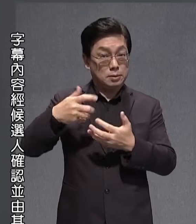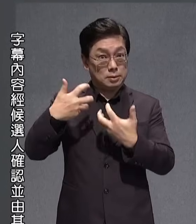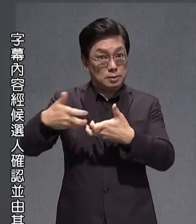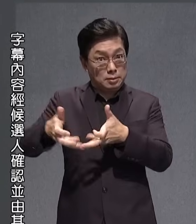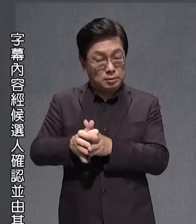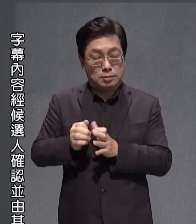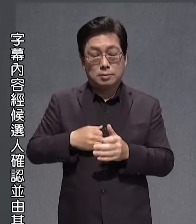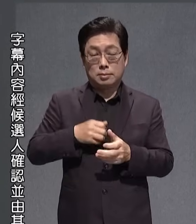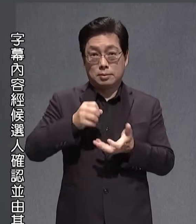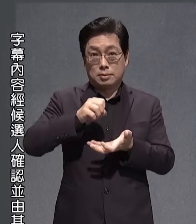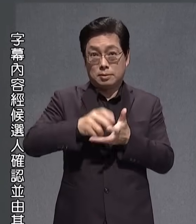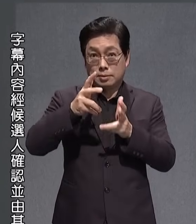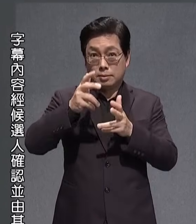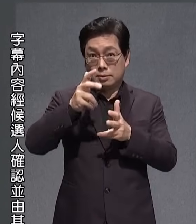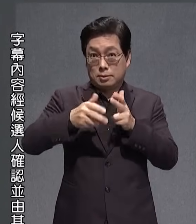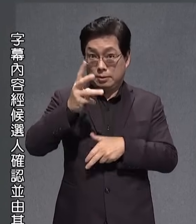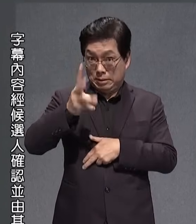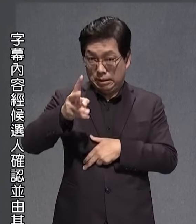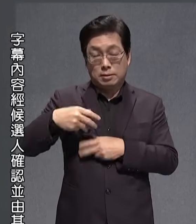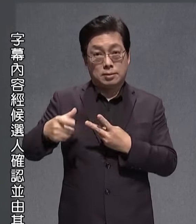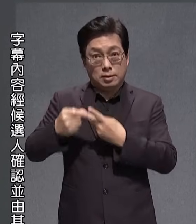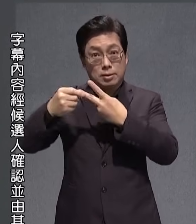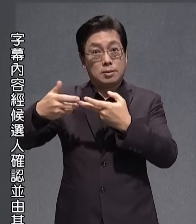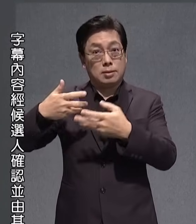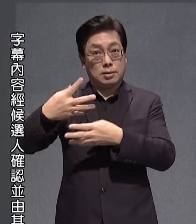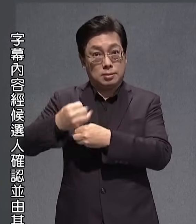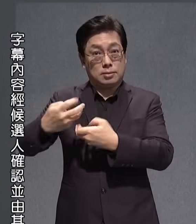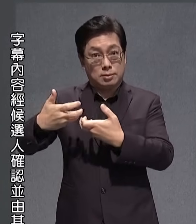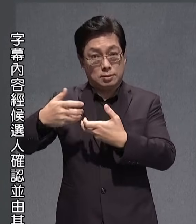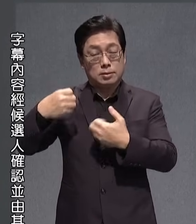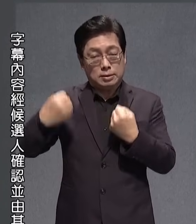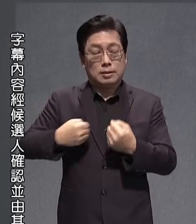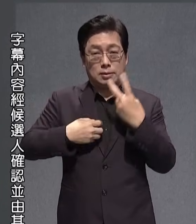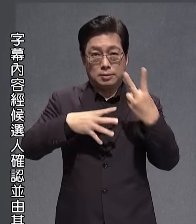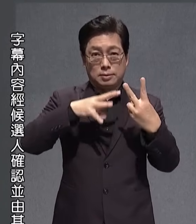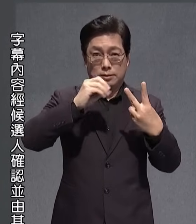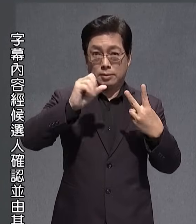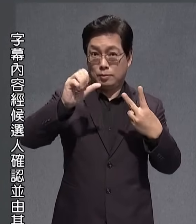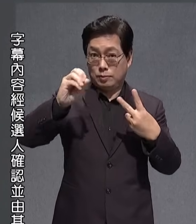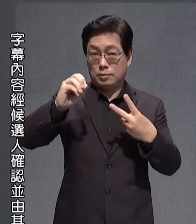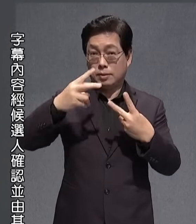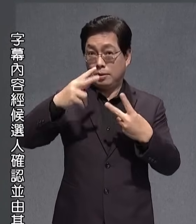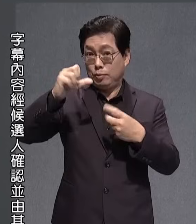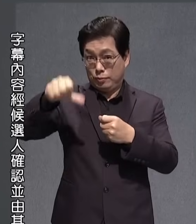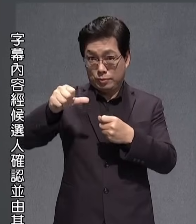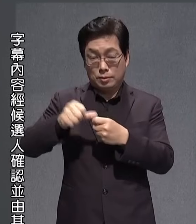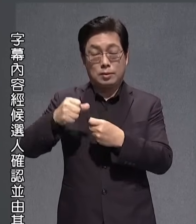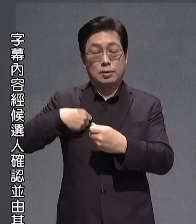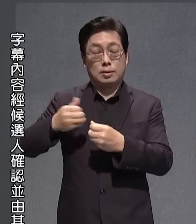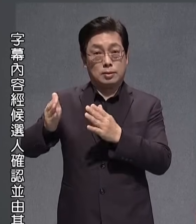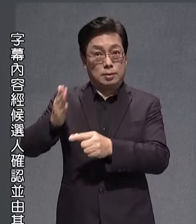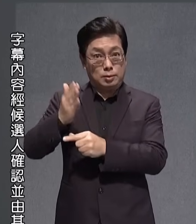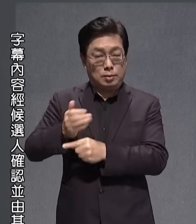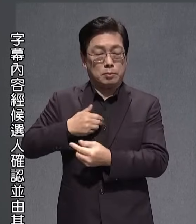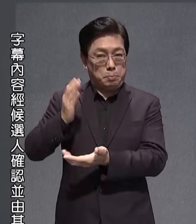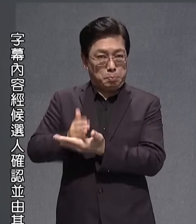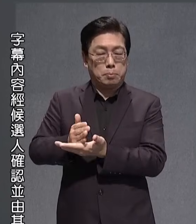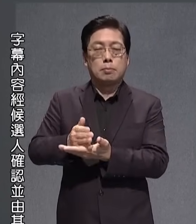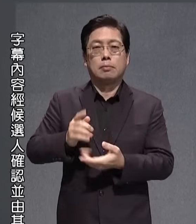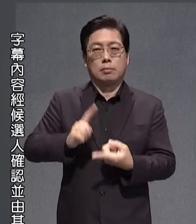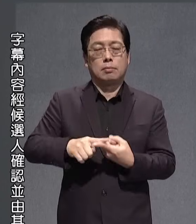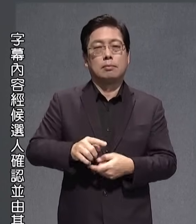是核三厂的第二号机组，必须要在2025年其中停止运转，这是法律规